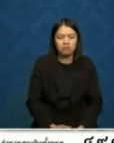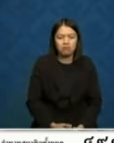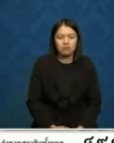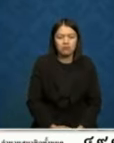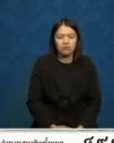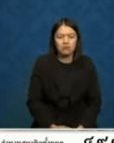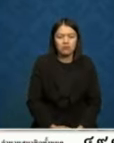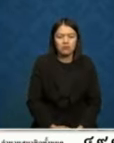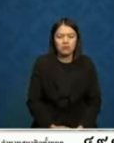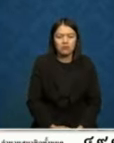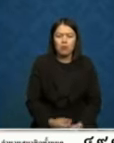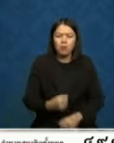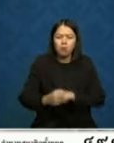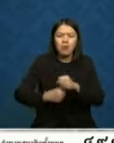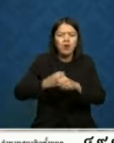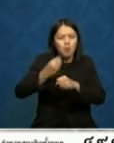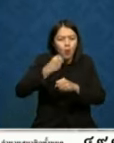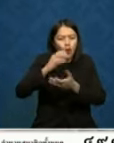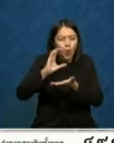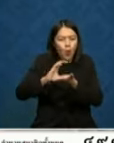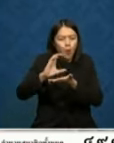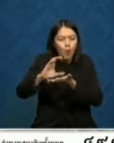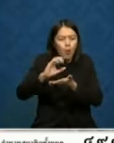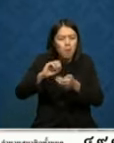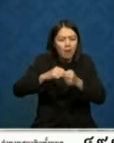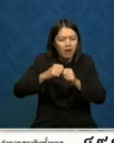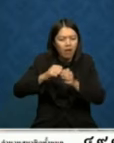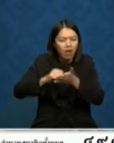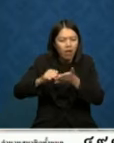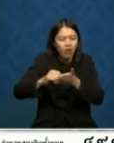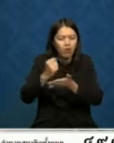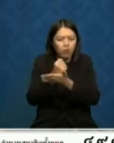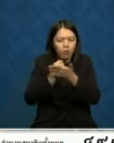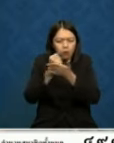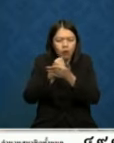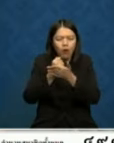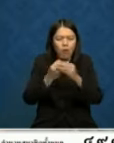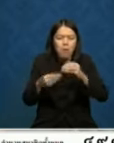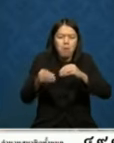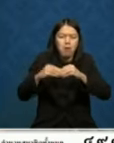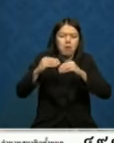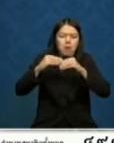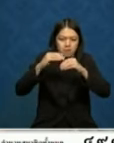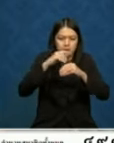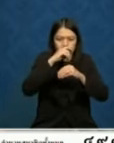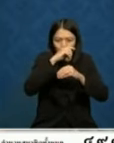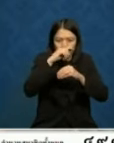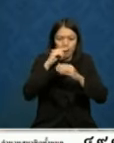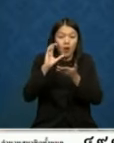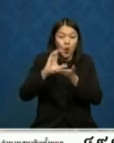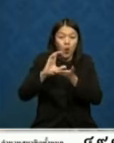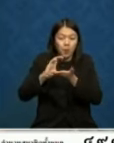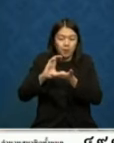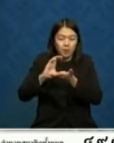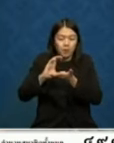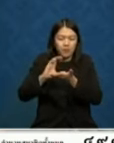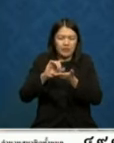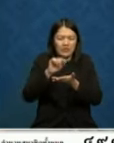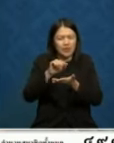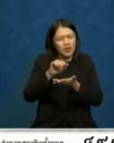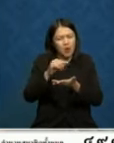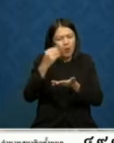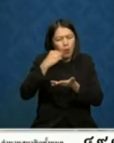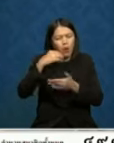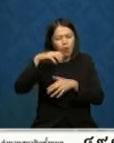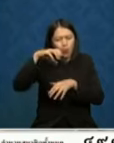แล้วทุกปีงบประมาณที่ใช้ในการแก้ไขปัญหายาเสพติดก็เพิ่มขึ้นทุกปีแล้วมีงบประมาณด้านนี้หลาย